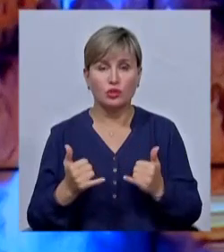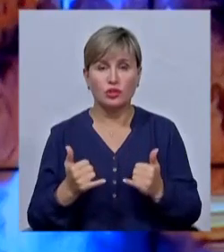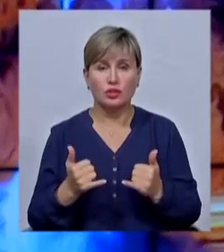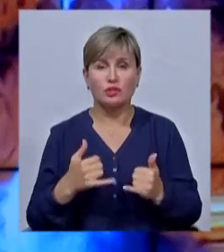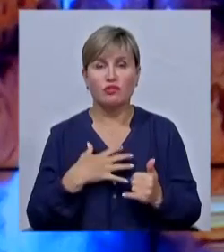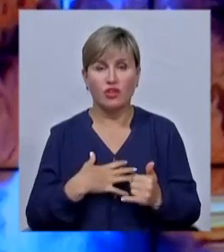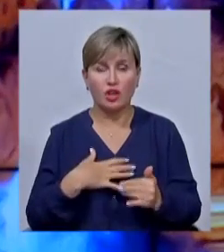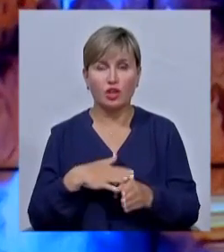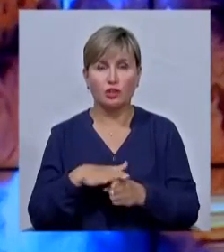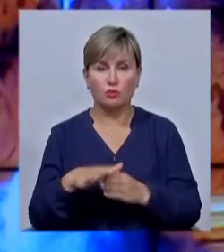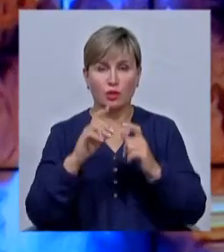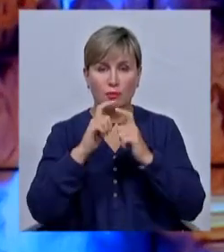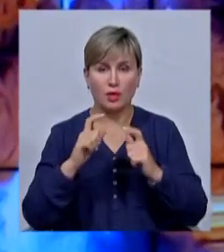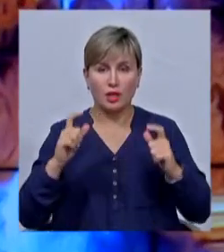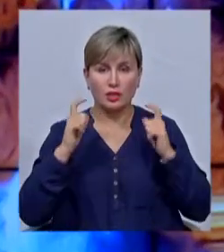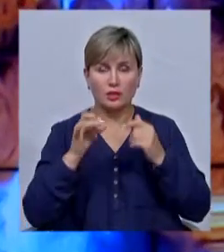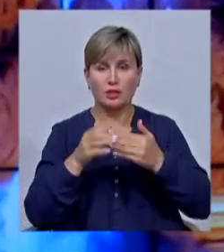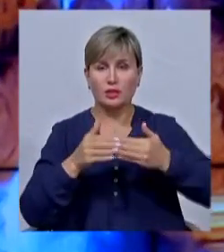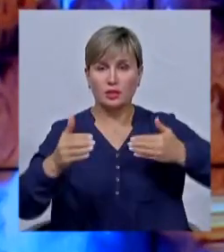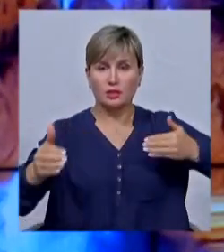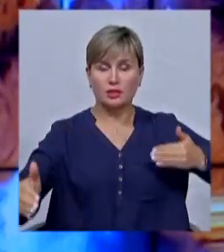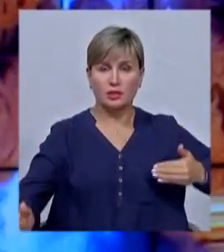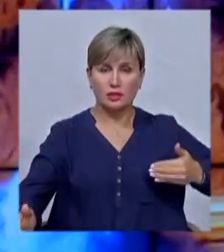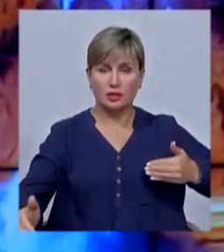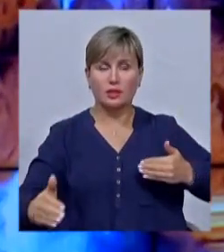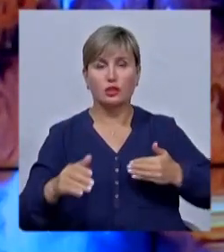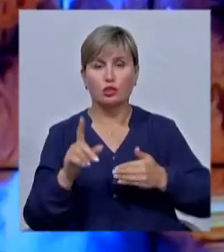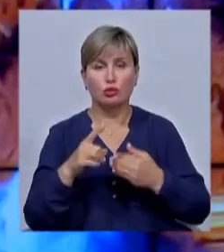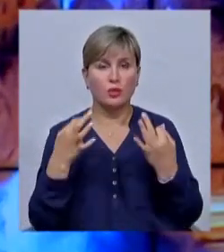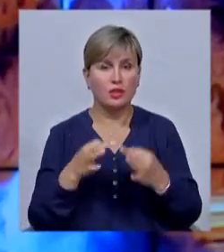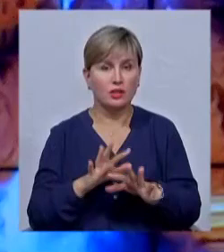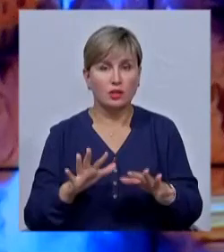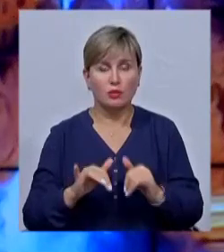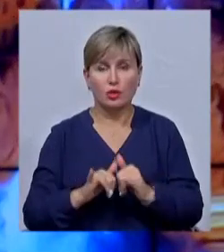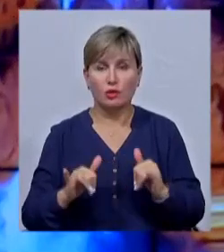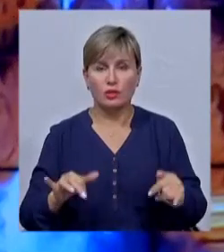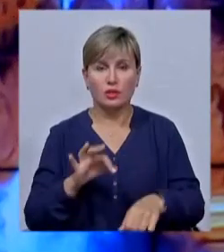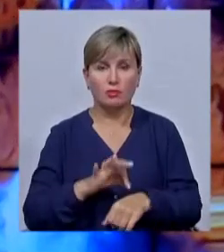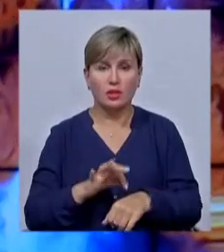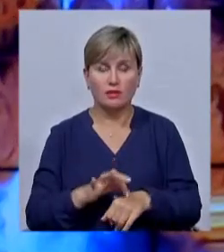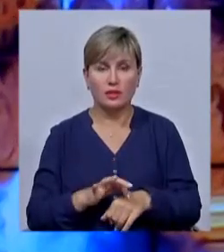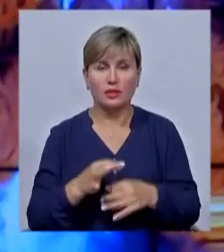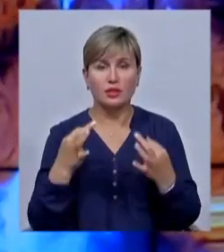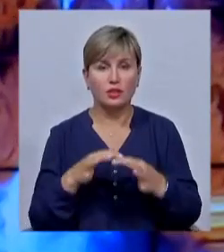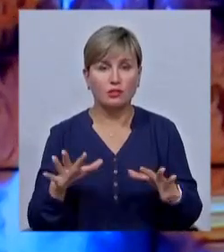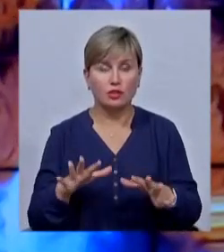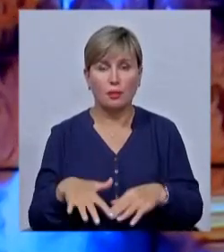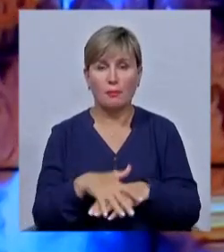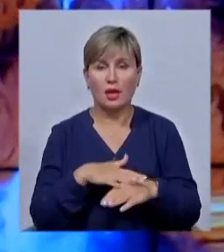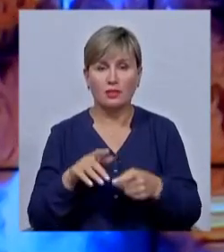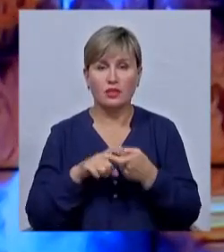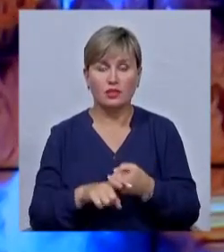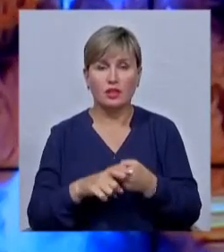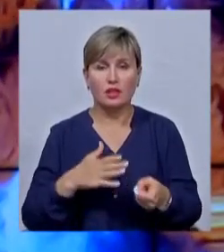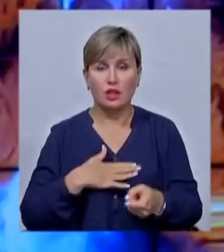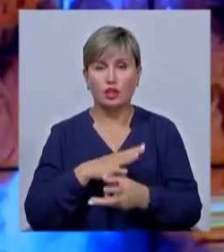важно соблюдать масочный режим и социальное дистанцирование чтобы не допустить роста заболевания недопущение массового заражения